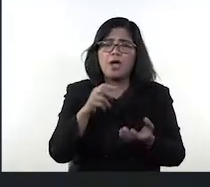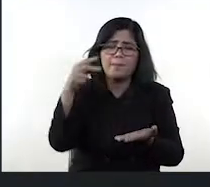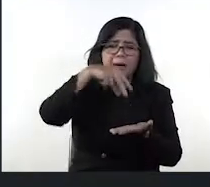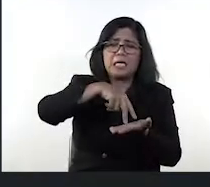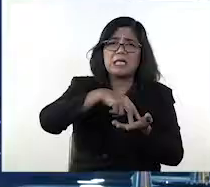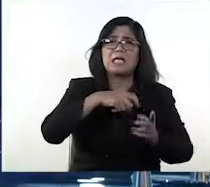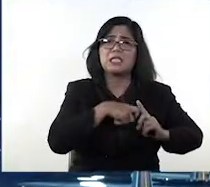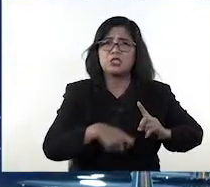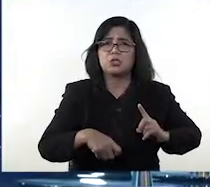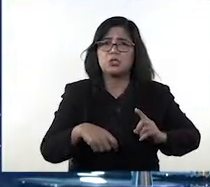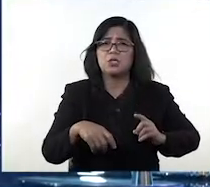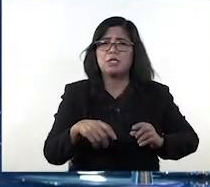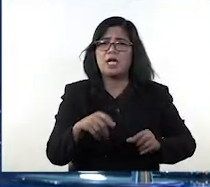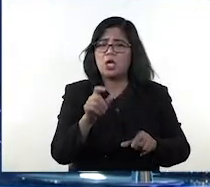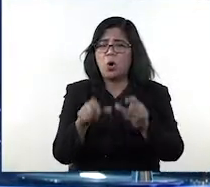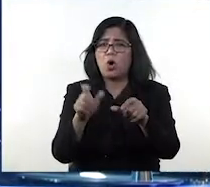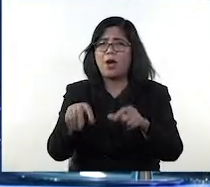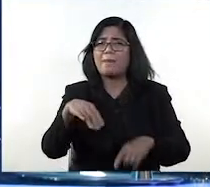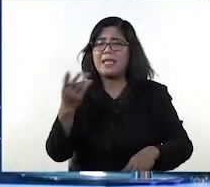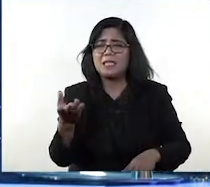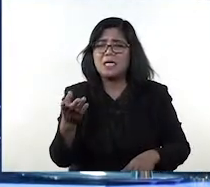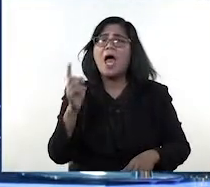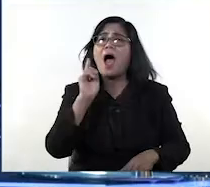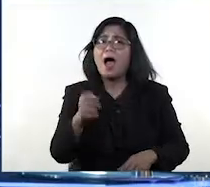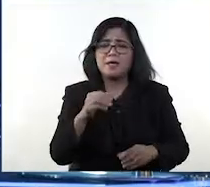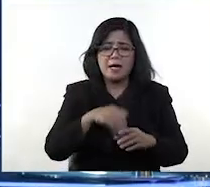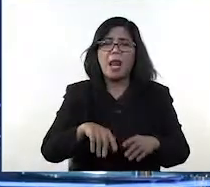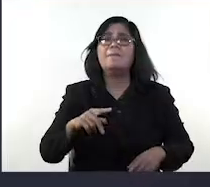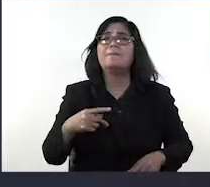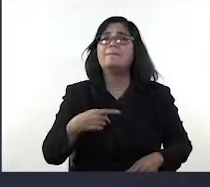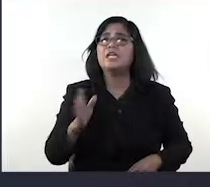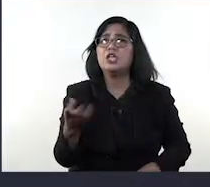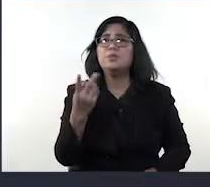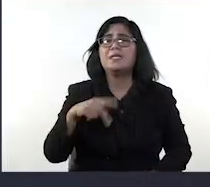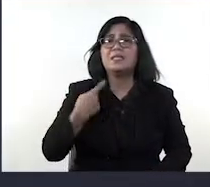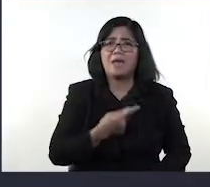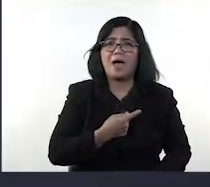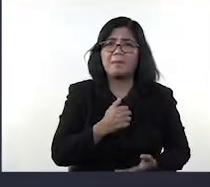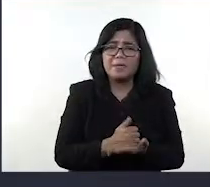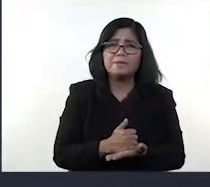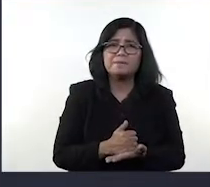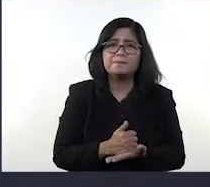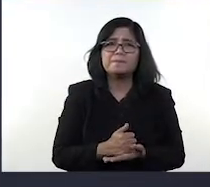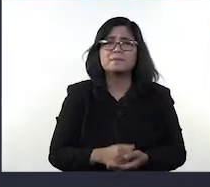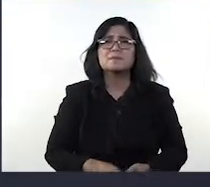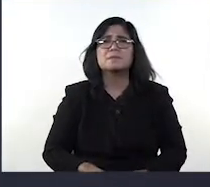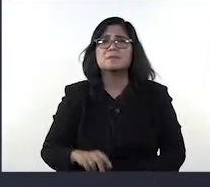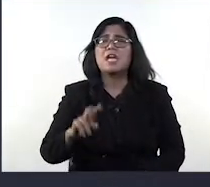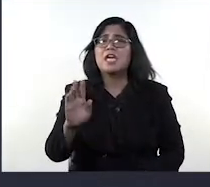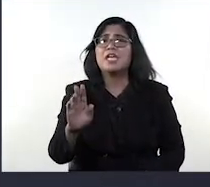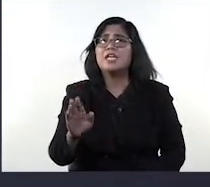itu hai oke thank sampai tidak sesuai imanmu jadi padamu Hai seperti hidup besok lagi Duck yang